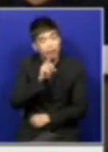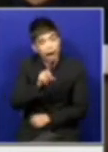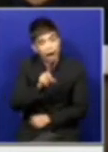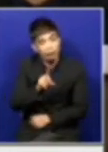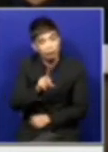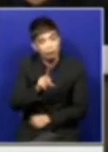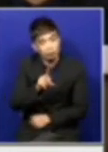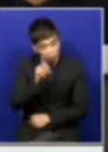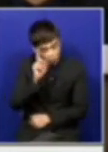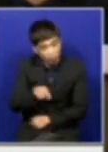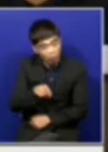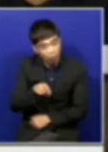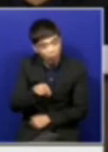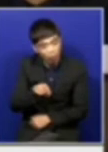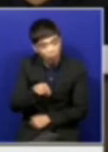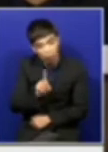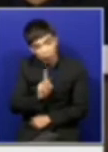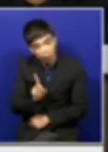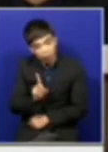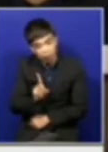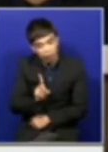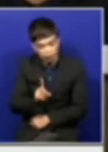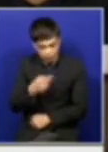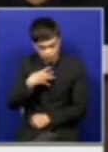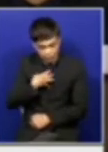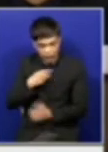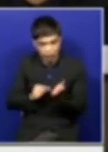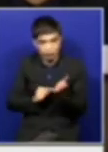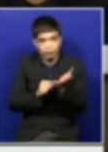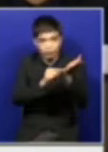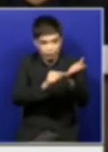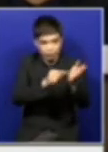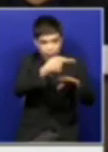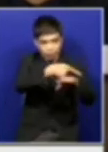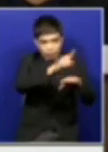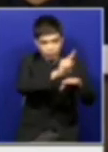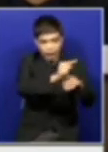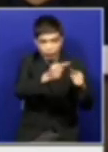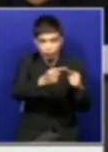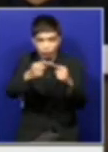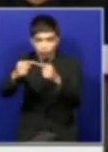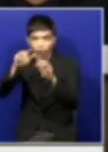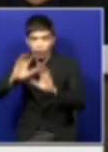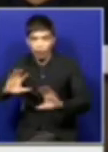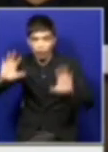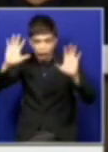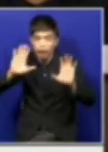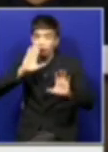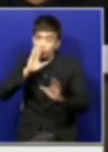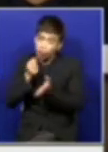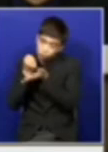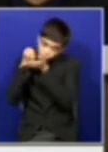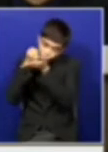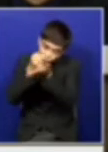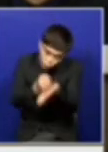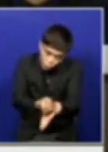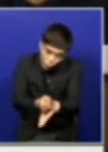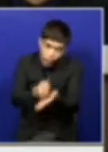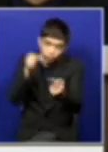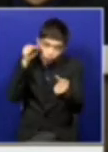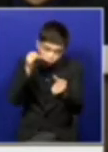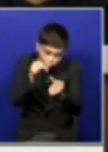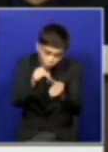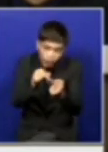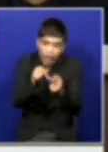ฟูผมอยากจะเสนอผ่านท่านประธานไปยังรัฐบาลว่าการฟื้นฟูเกษตรกรที่จะได้ผ